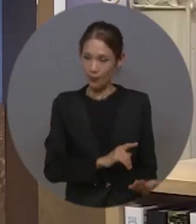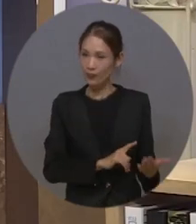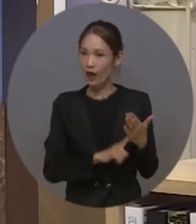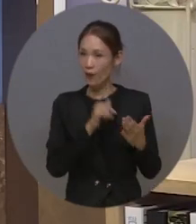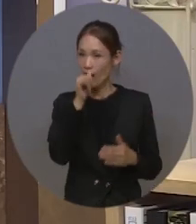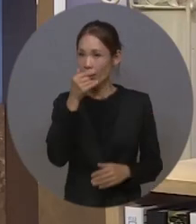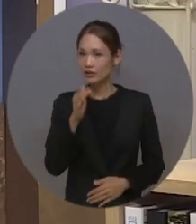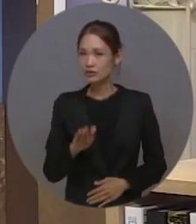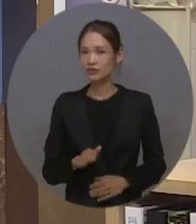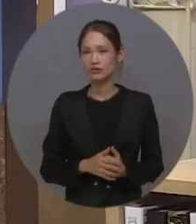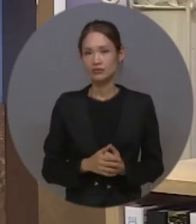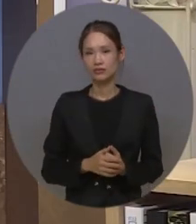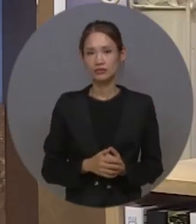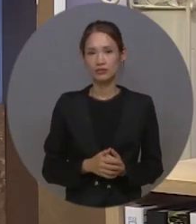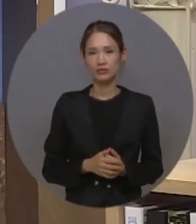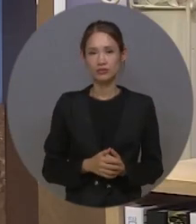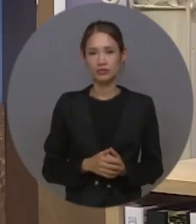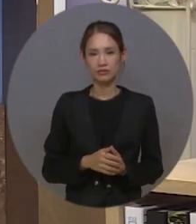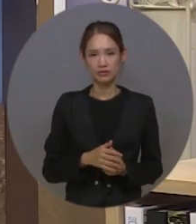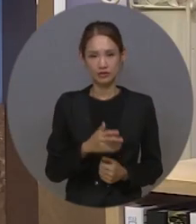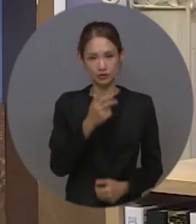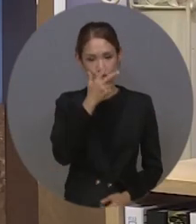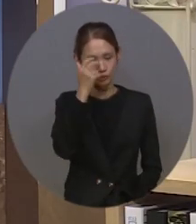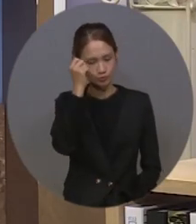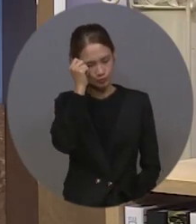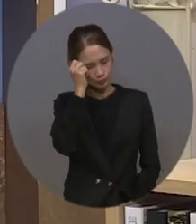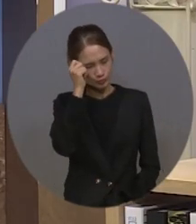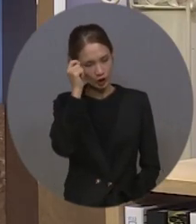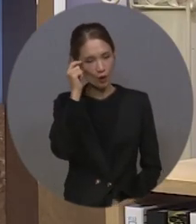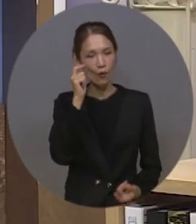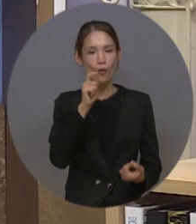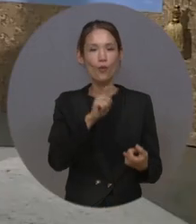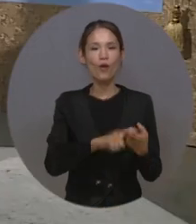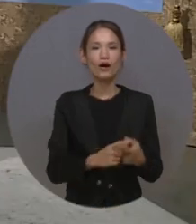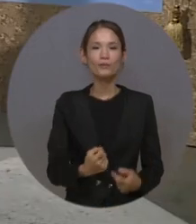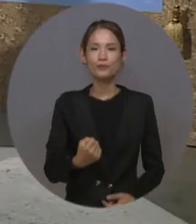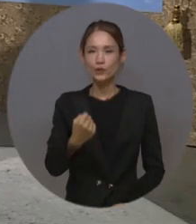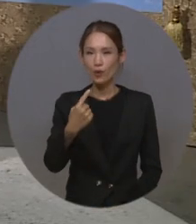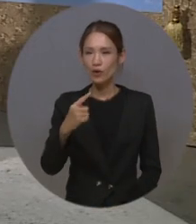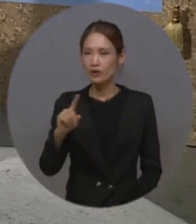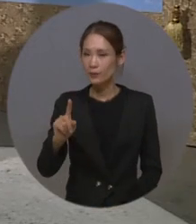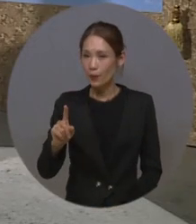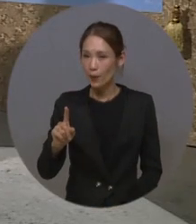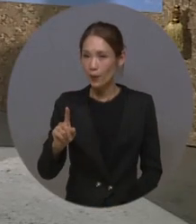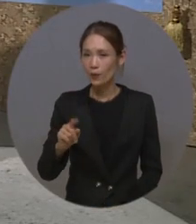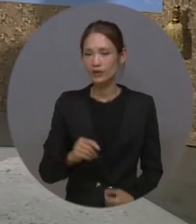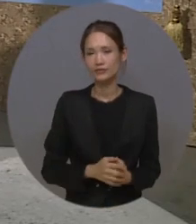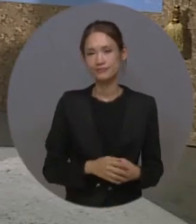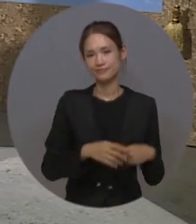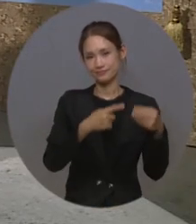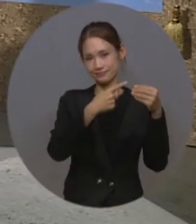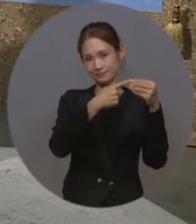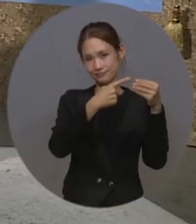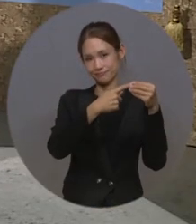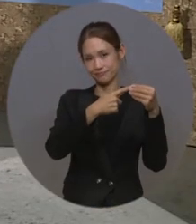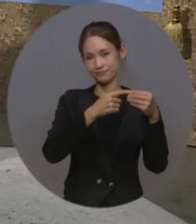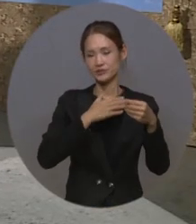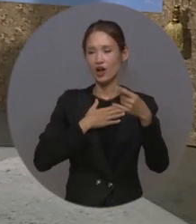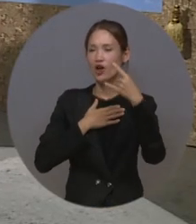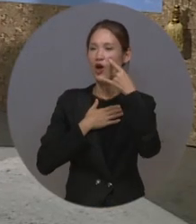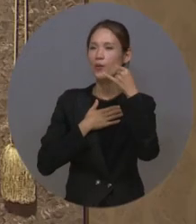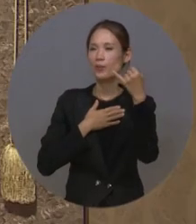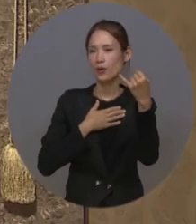나왔습니다만 네. 어떻게 이렇게 수면에 네. 관심을 갖게 되셨나요? 첫 번째는 저희 어머니.